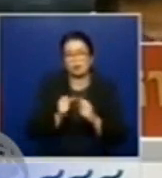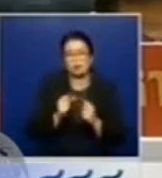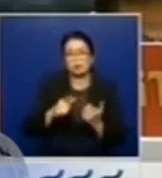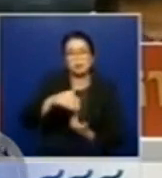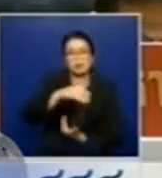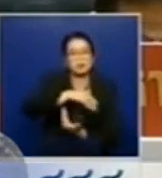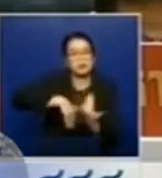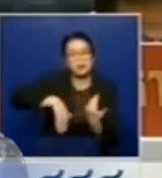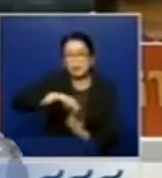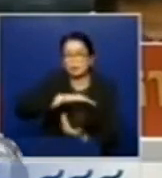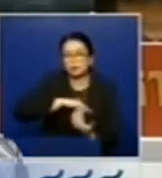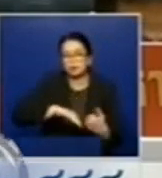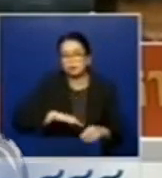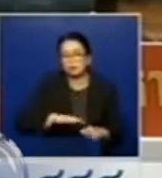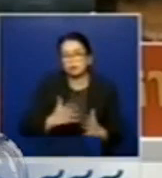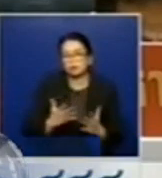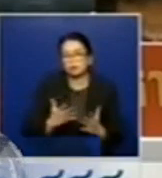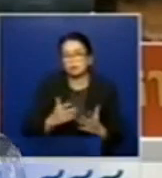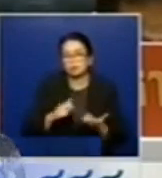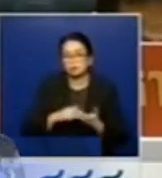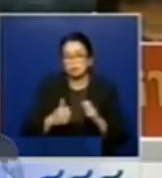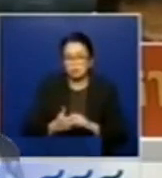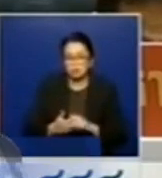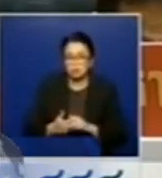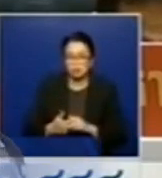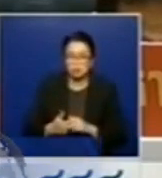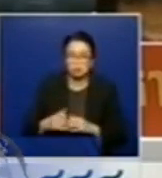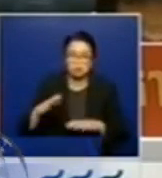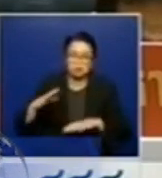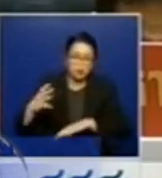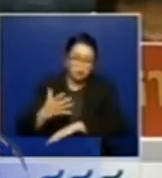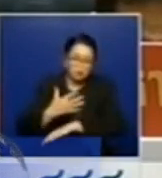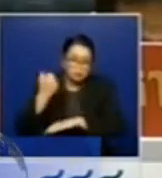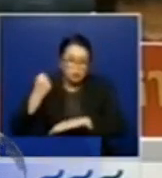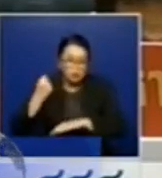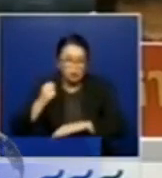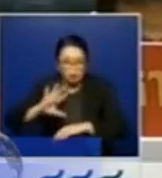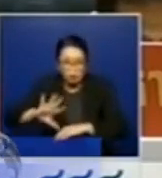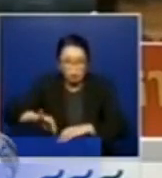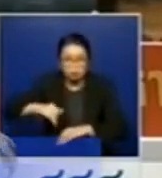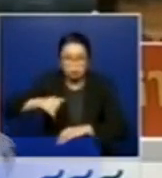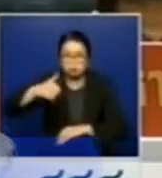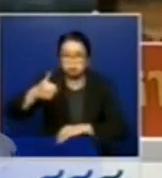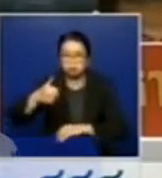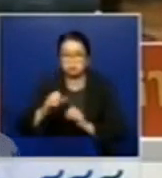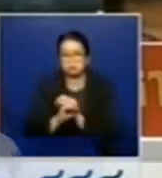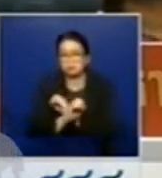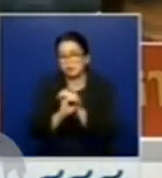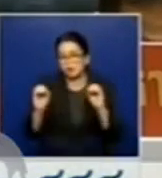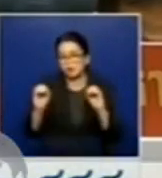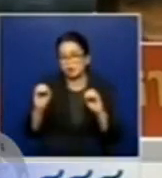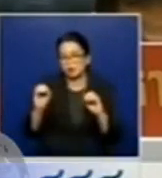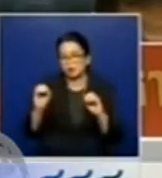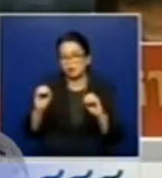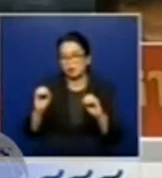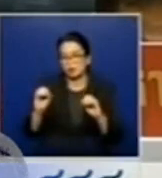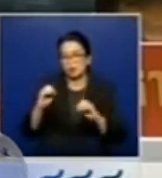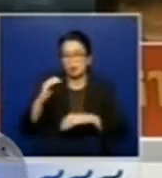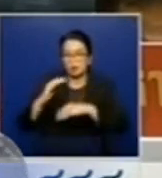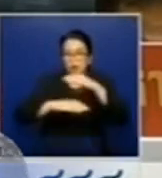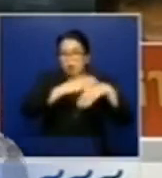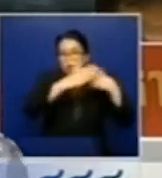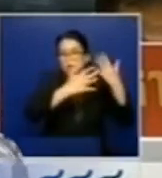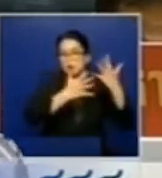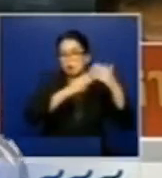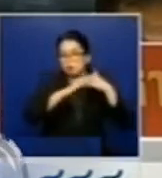และก็ได้ลงจากอำนาจจนได้ดำรงตำแหน่งทรงเกียรติคือประธานองคมนตรีทั้งนี้นายวันมูฮัมหมัดนอมะทายังได้ยก